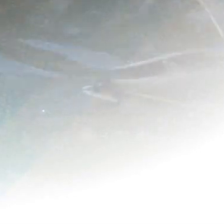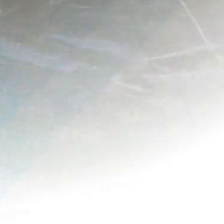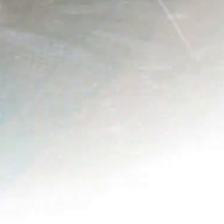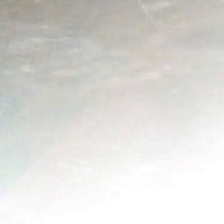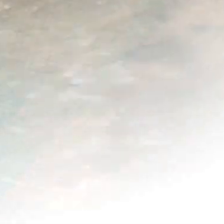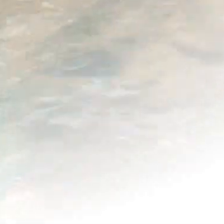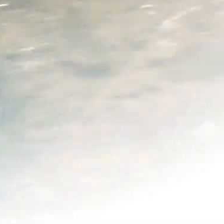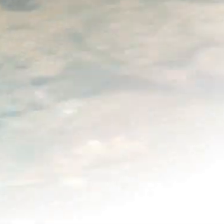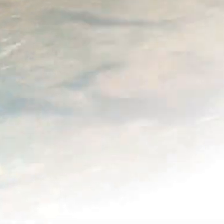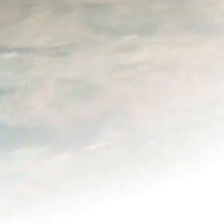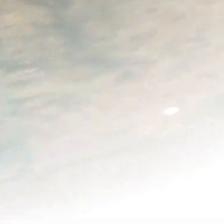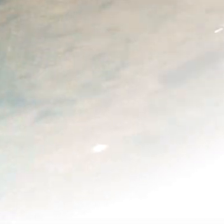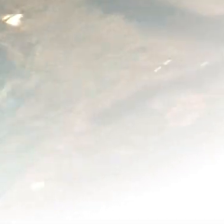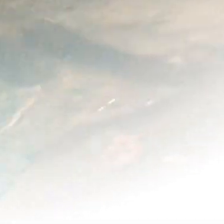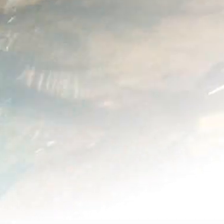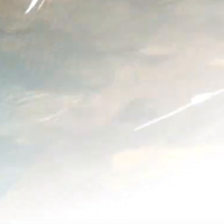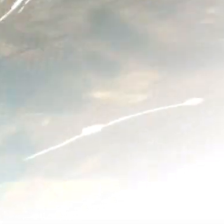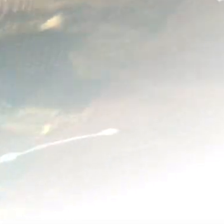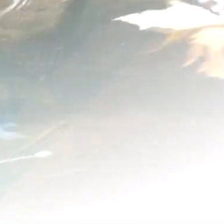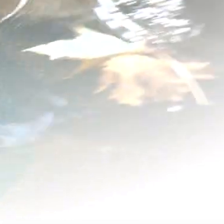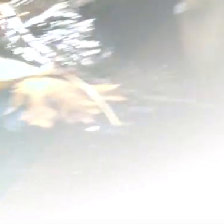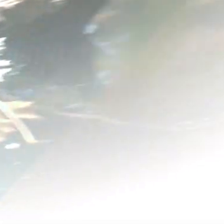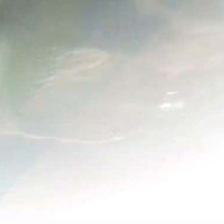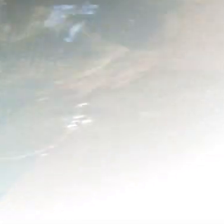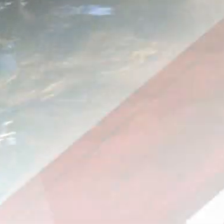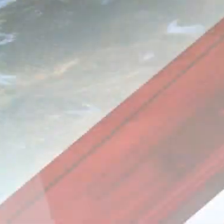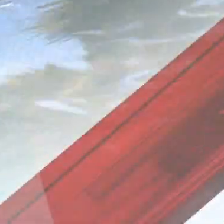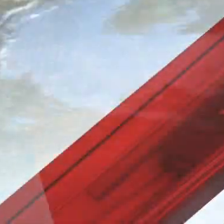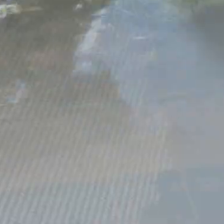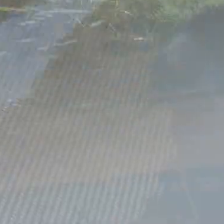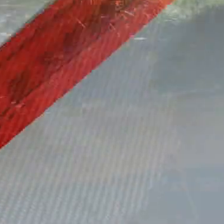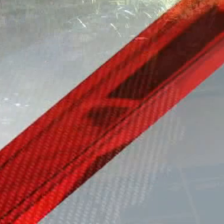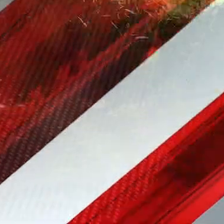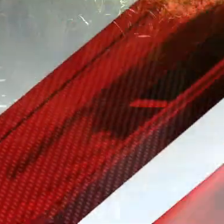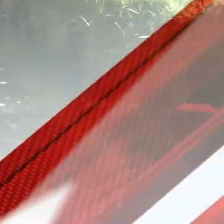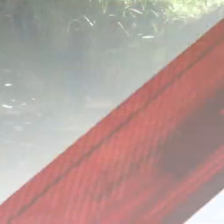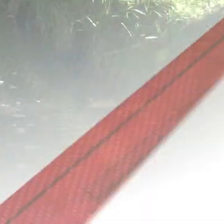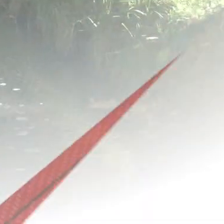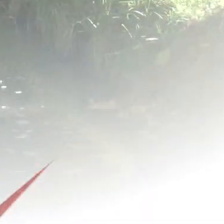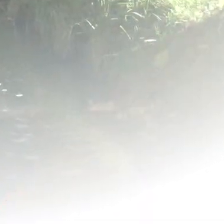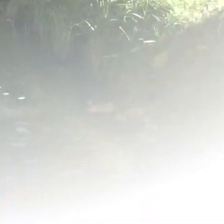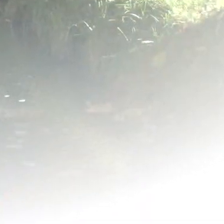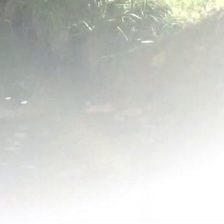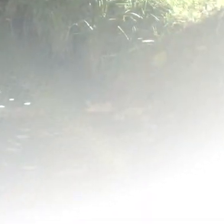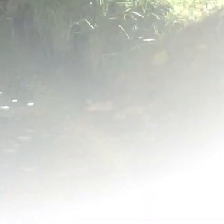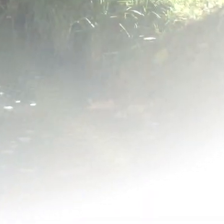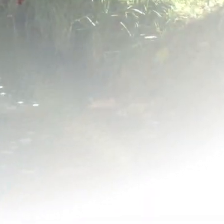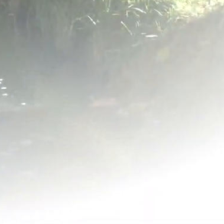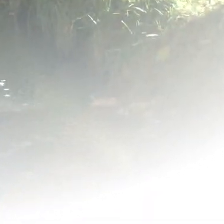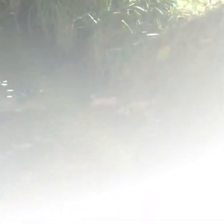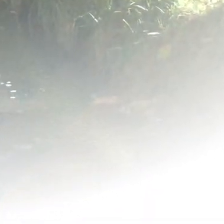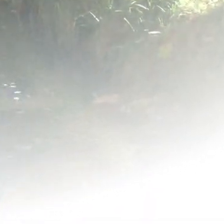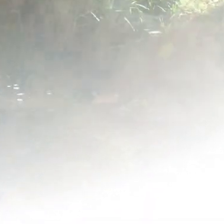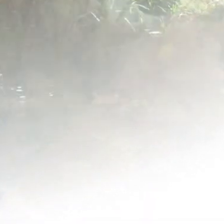і задумы зрэалізуюцца з найменшай затратай сіл і энергіі. Непрыемныя падзеі, калі і здарацца,